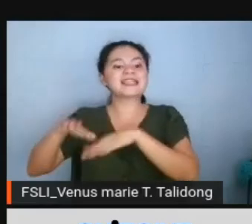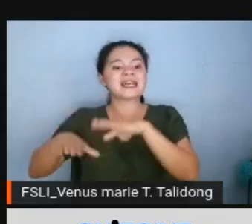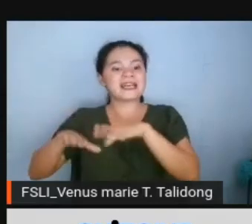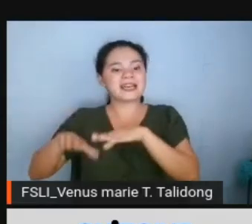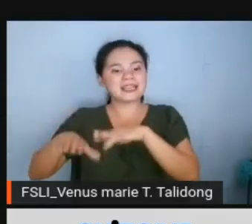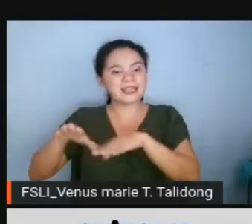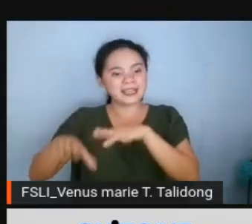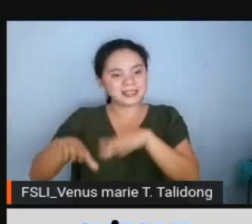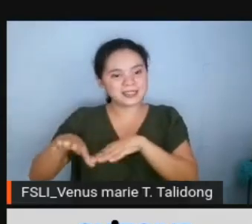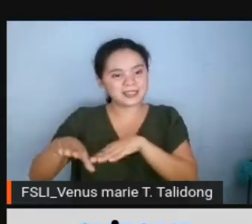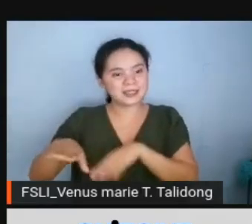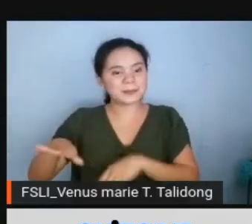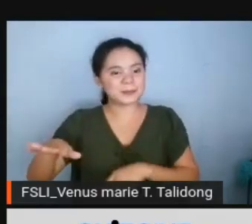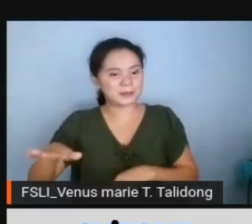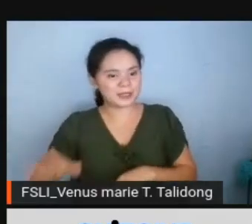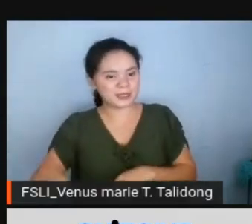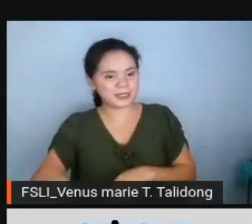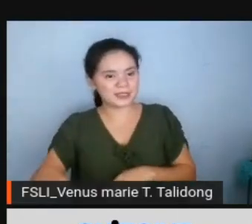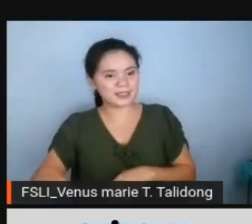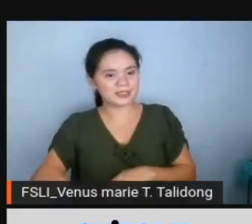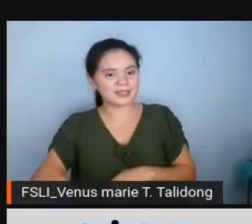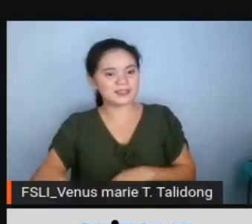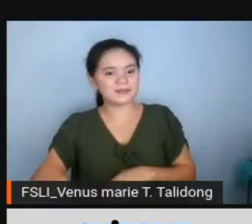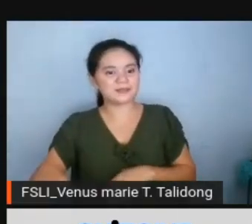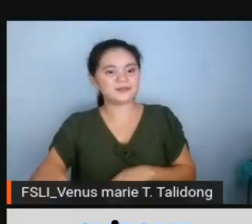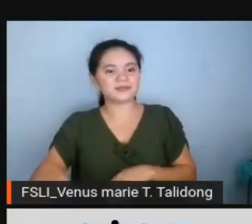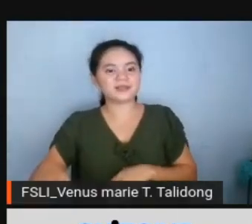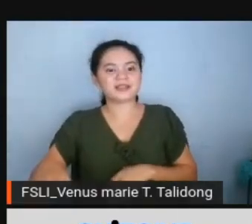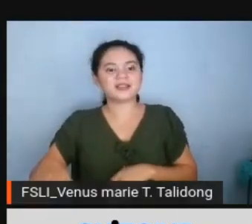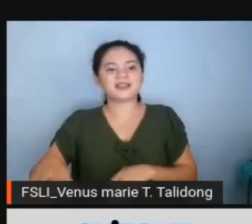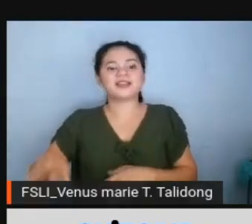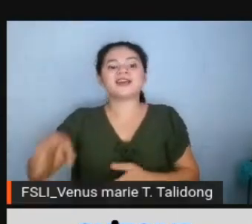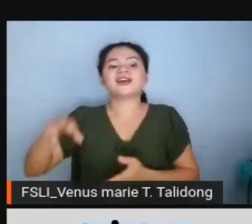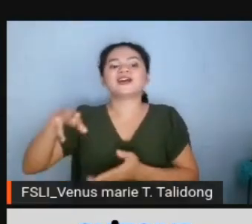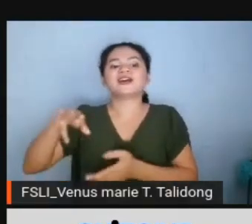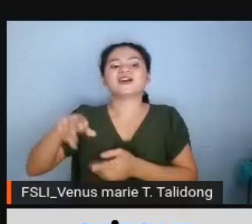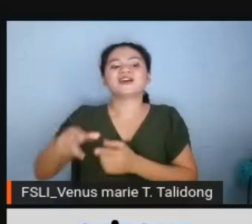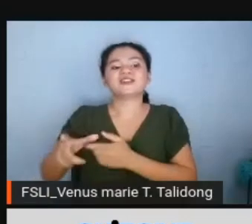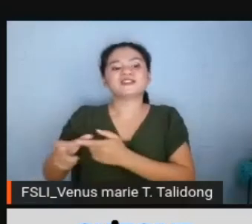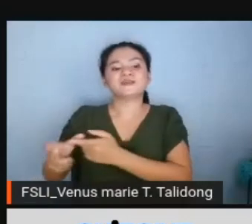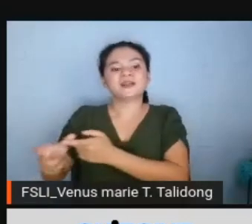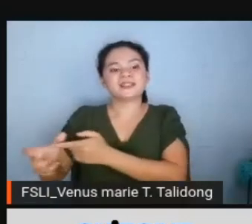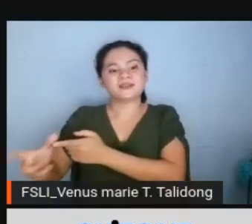I mean, nakakalakad na tumatakbo. But on my case,